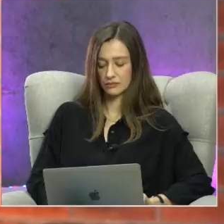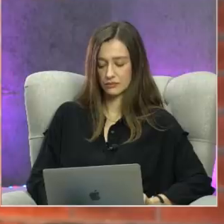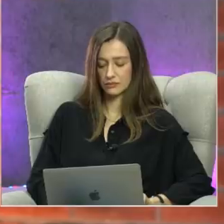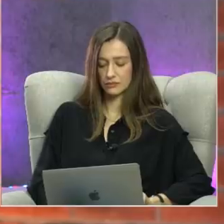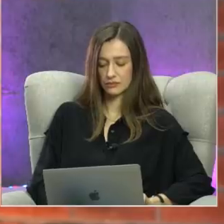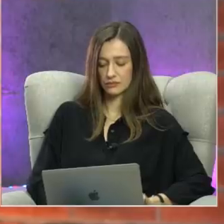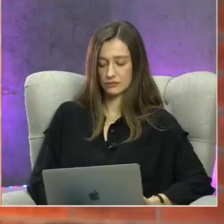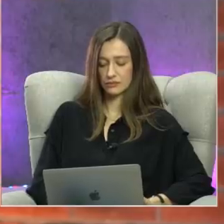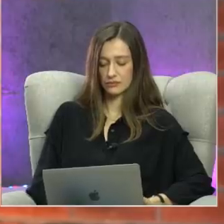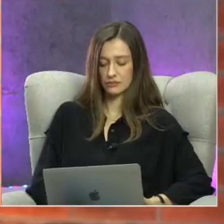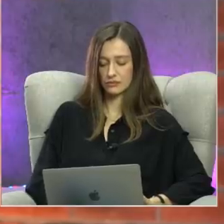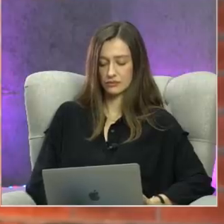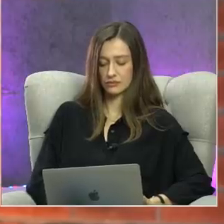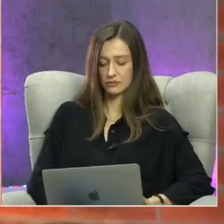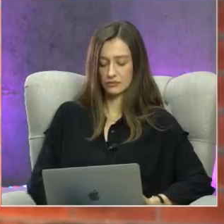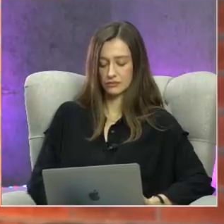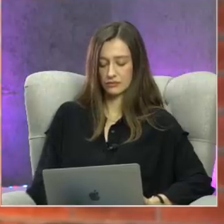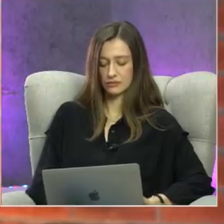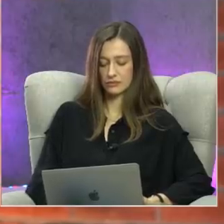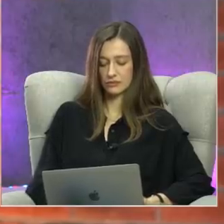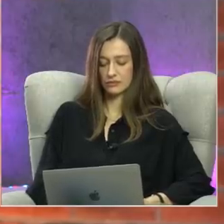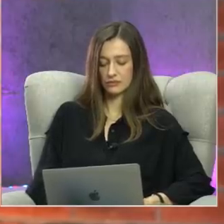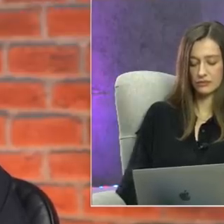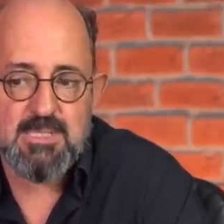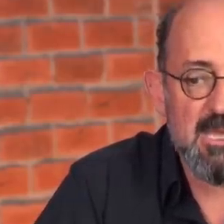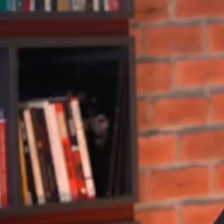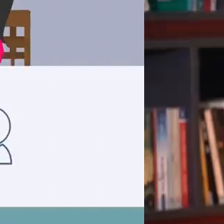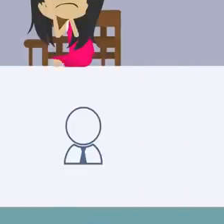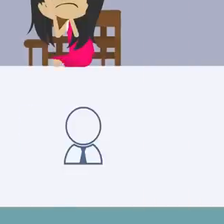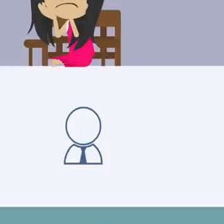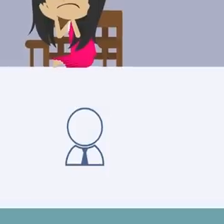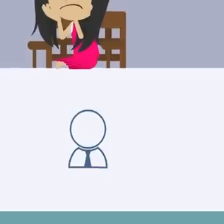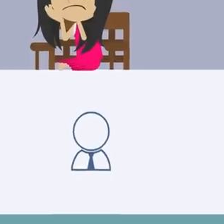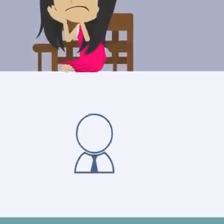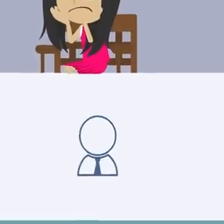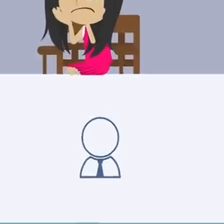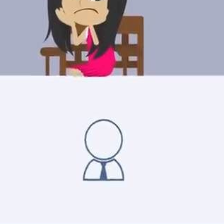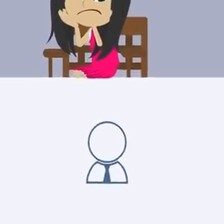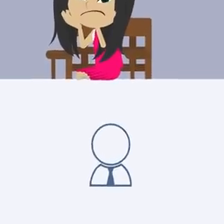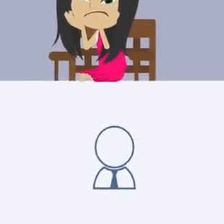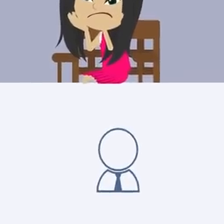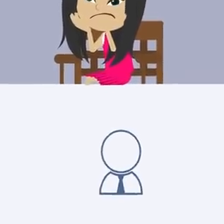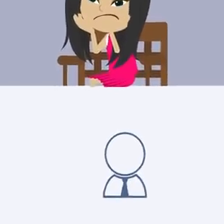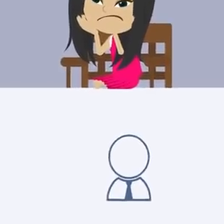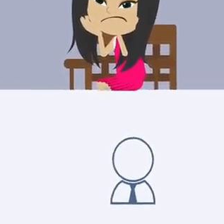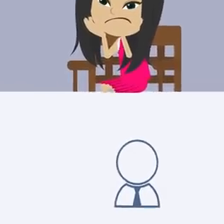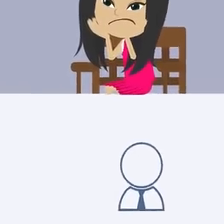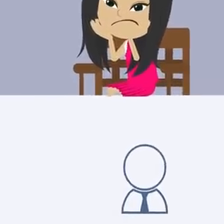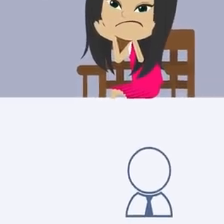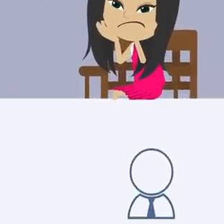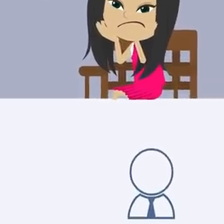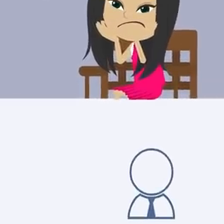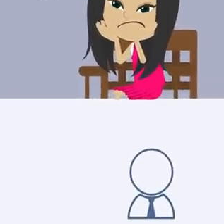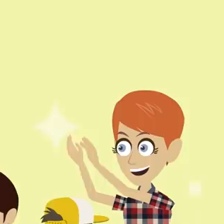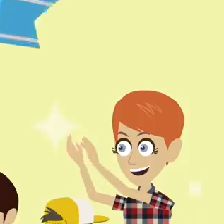unutmayalım. Sık sık doğayla temas eden insanda böyle tuhaf durumlar göremezsiniz. Ekran karşısında hareketsiz kalmış, eğitimden uzak